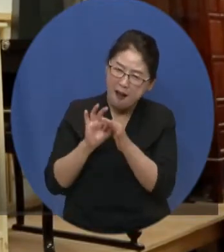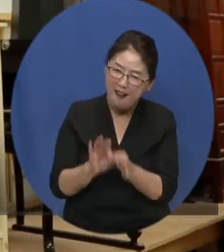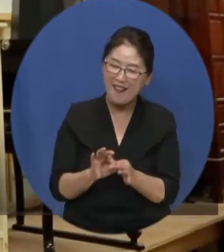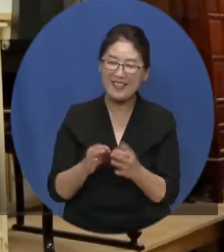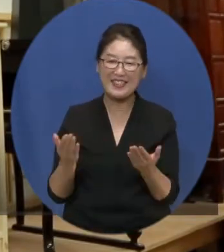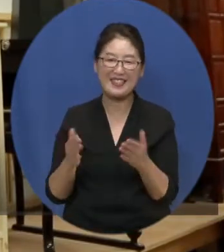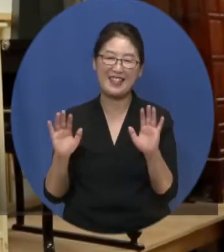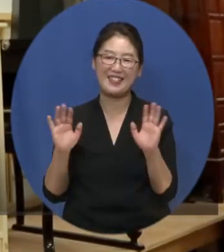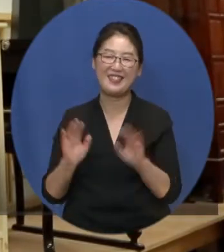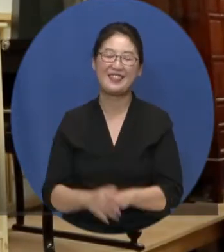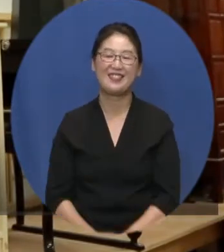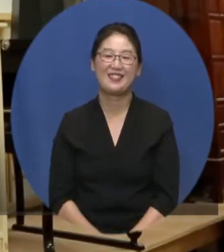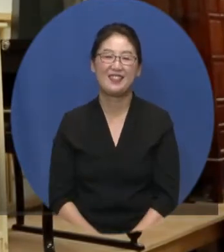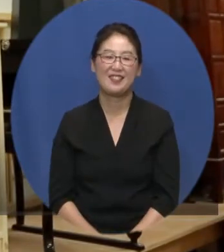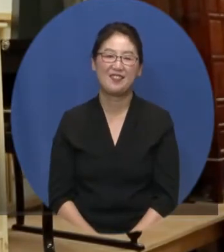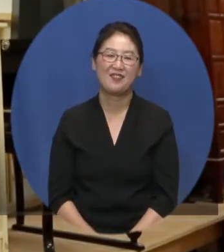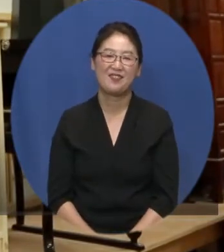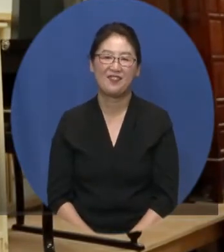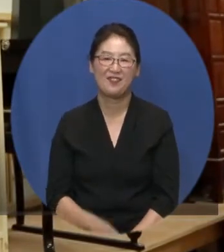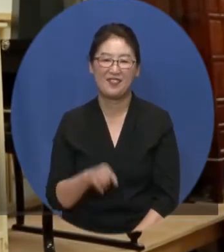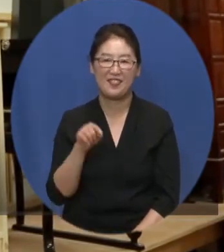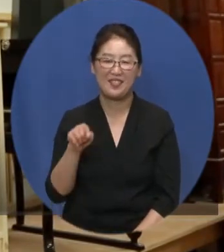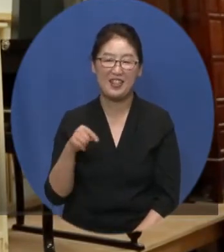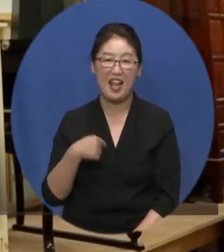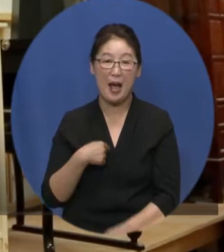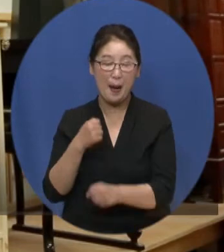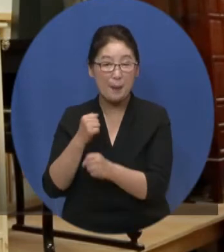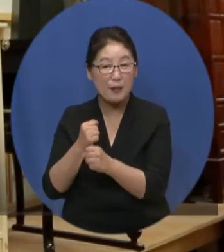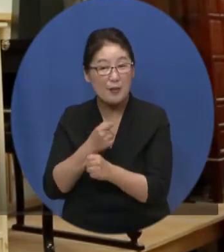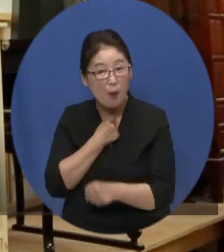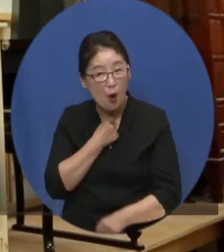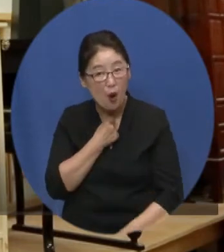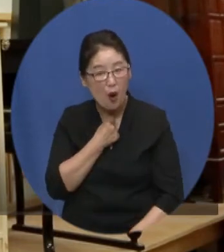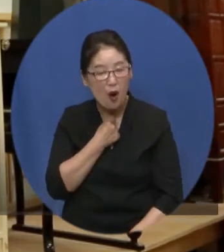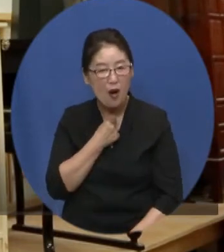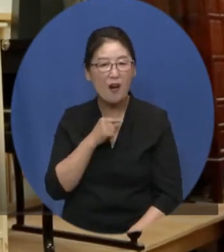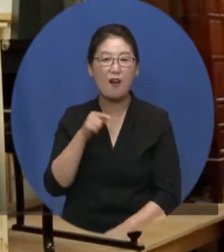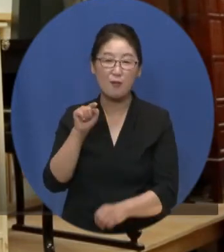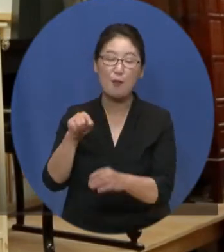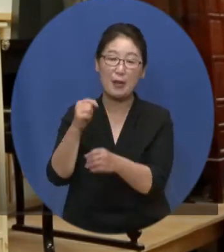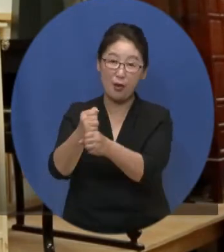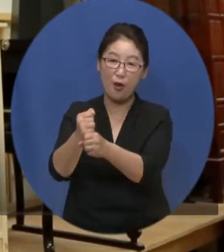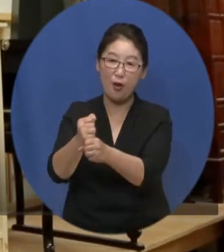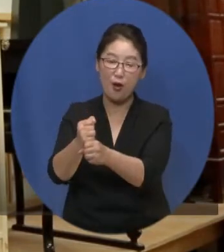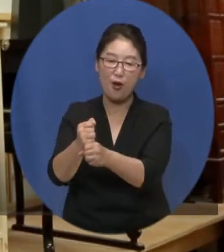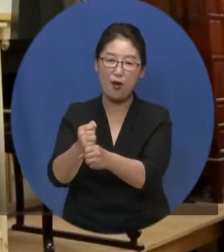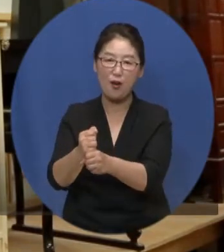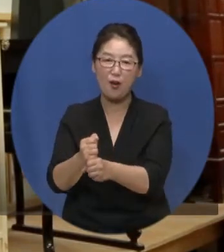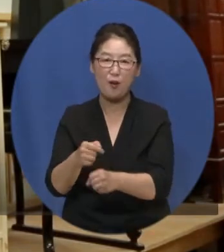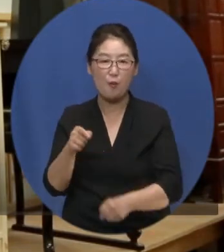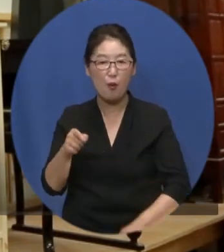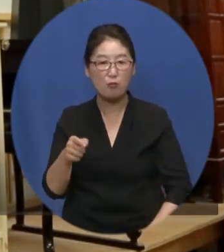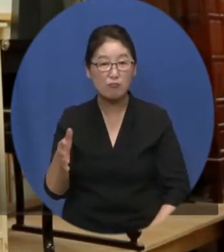검은 아닌 것 같아요 저도 만들고 싶은 게 있으면 만들고 없으면 뭐 금방